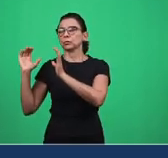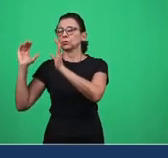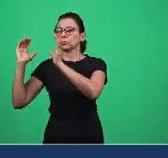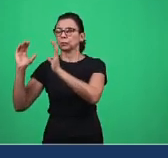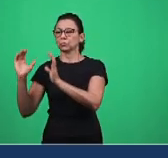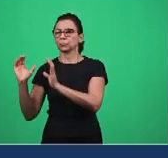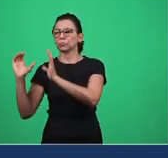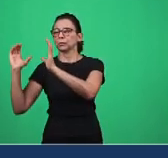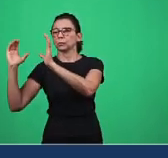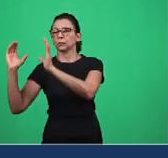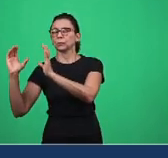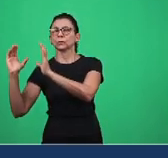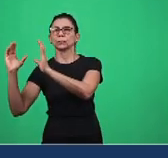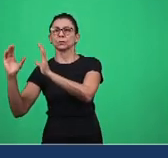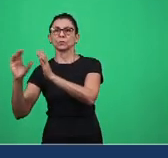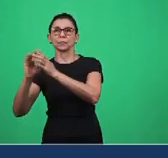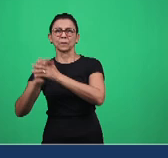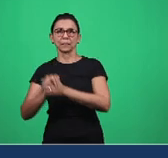ici.